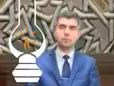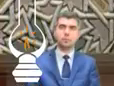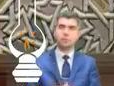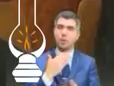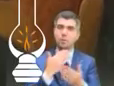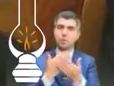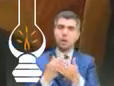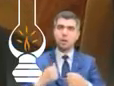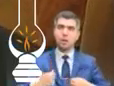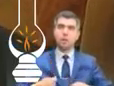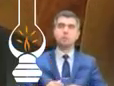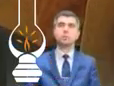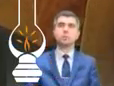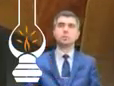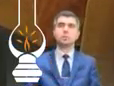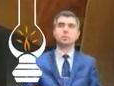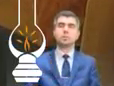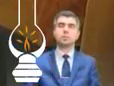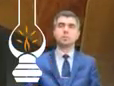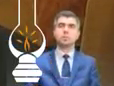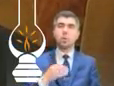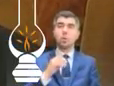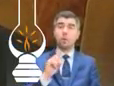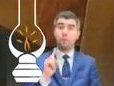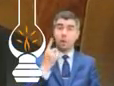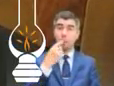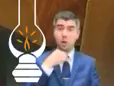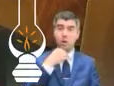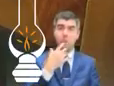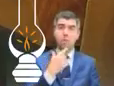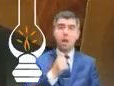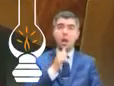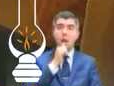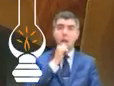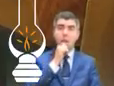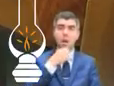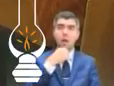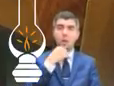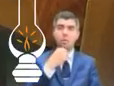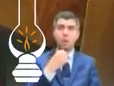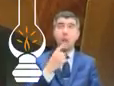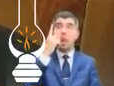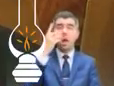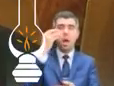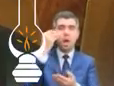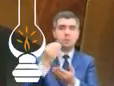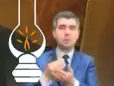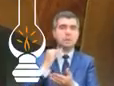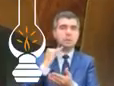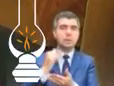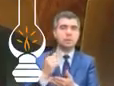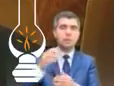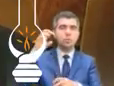شكرا السيدة الرئيسة، السيدة الوزيرة المحترمة. في البداية وإحنا كنتكلموا علماء نطلبوا الله سبحانه وتعالى الله يغيثنا والله